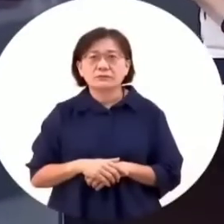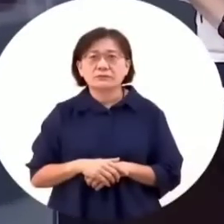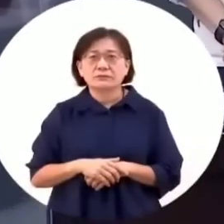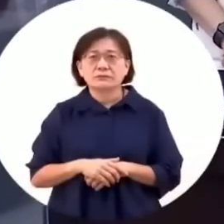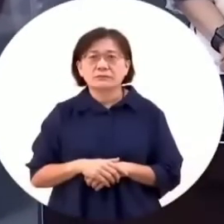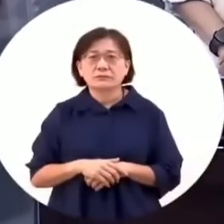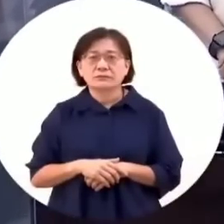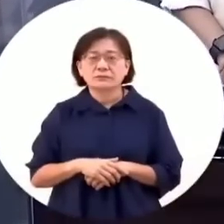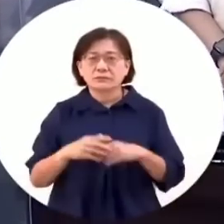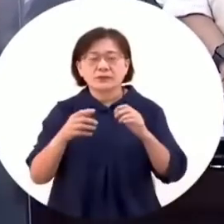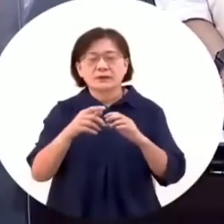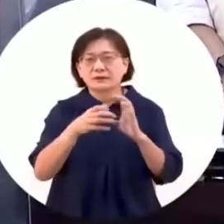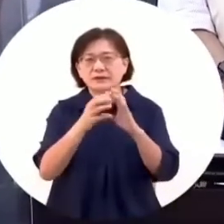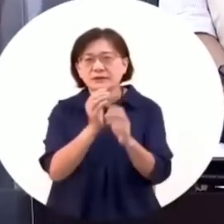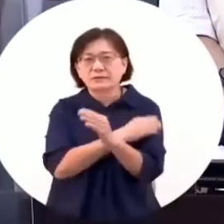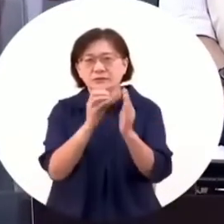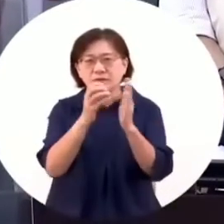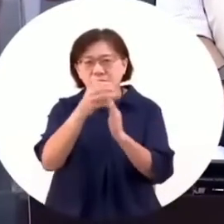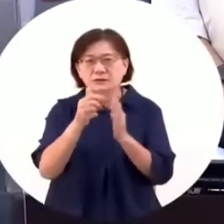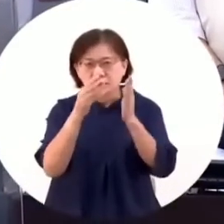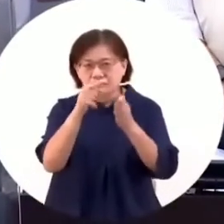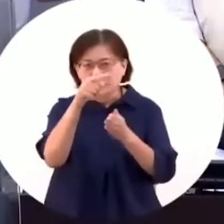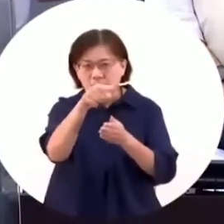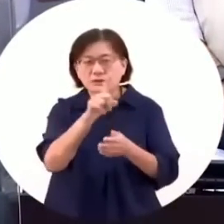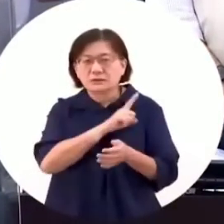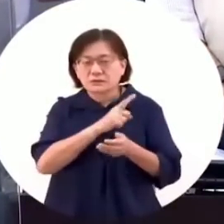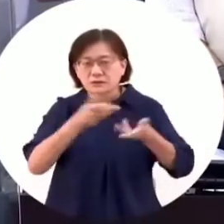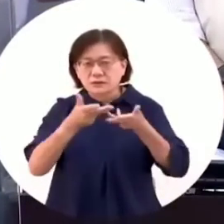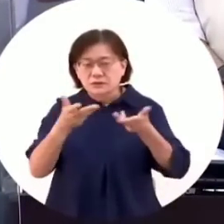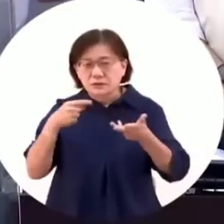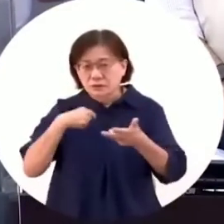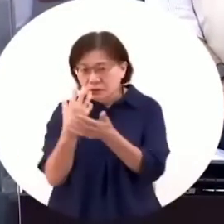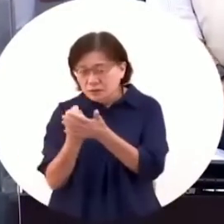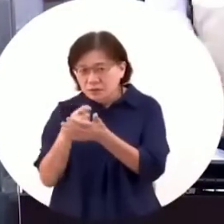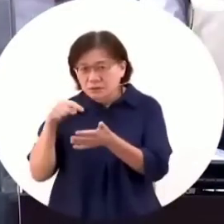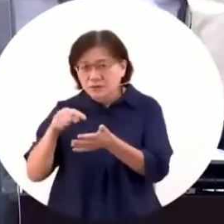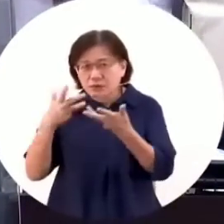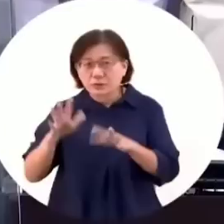我你的代志也足济啦，你。来甲，我阁予你看一下读句啊。